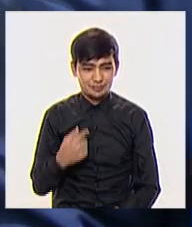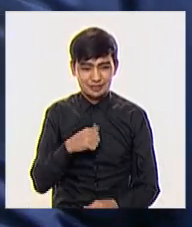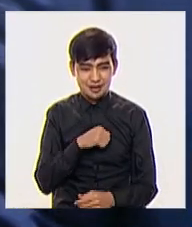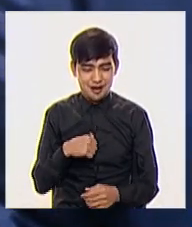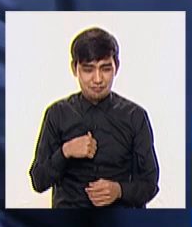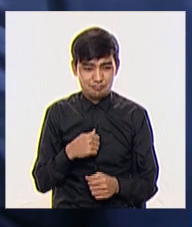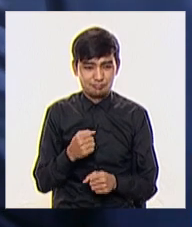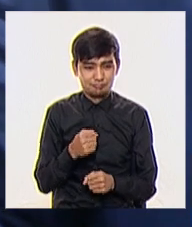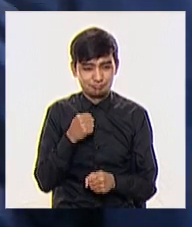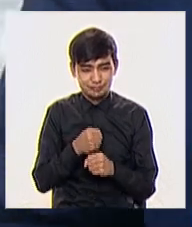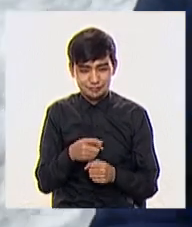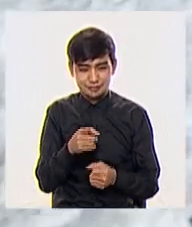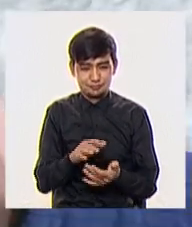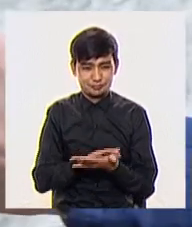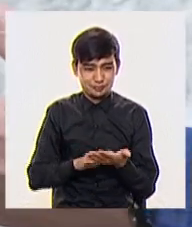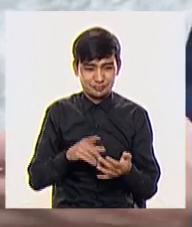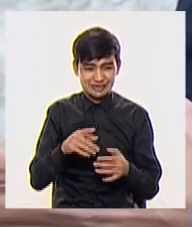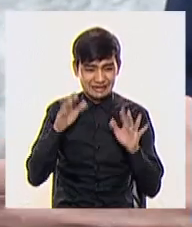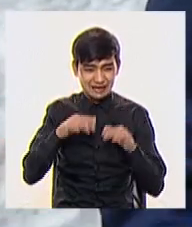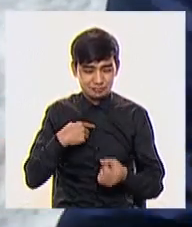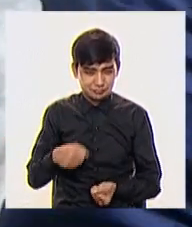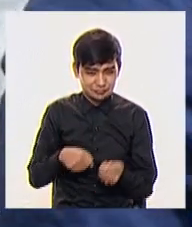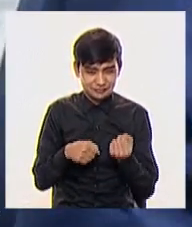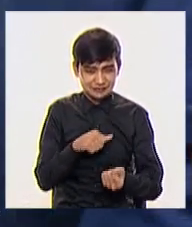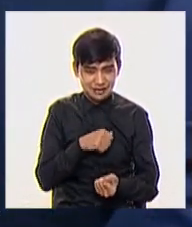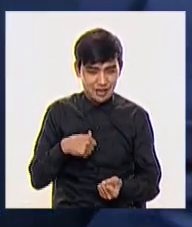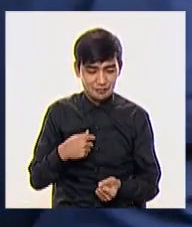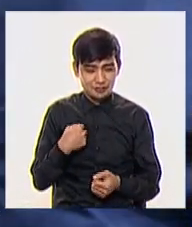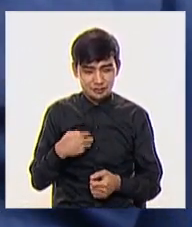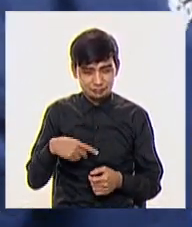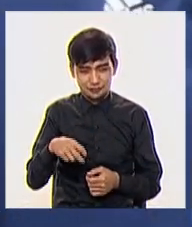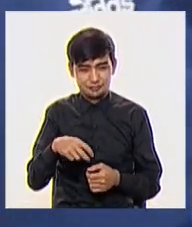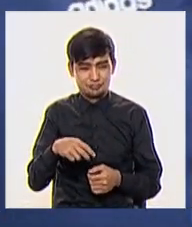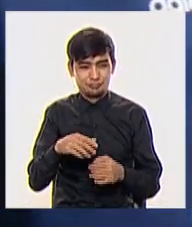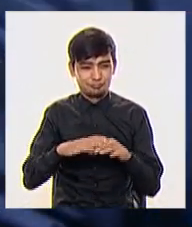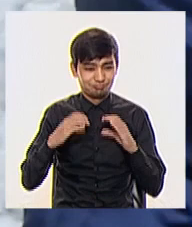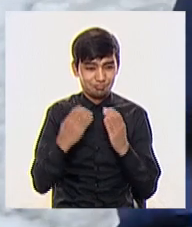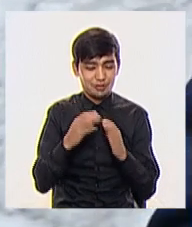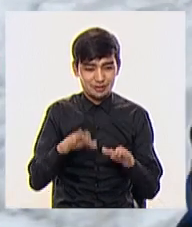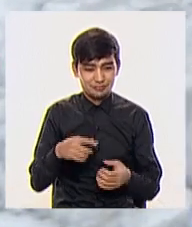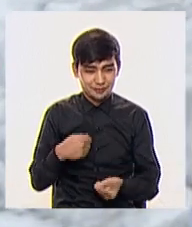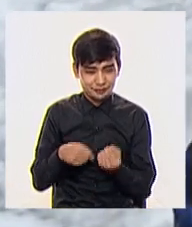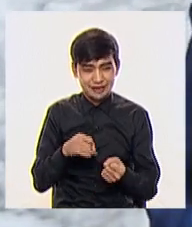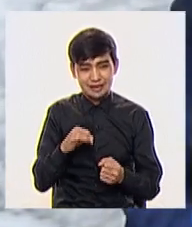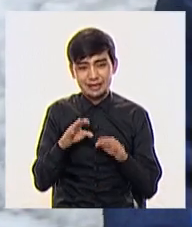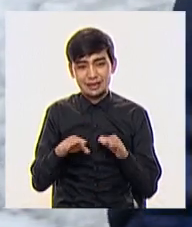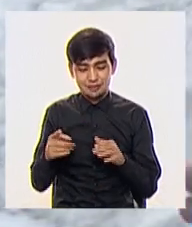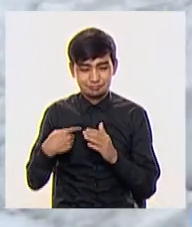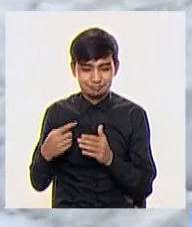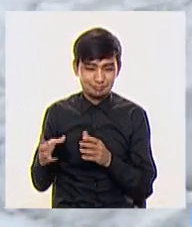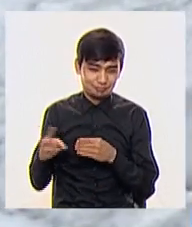поля чисел лопатами выходим на поле чистим там даже из детей привлекали к этому